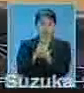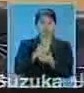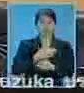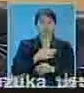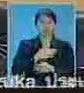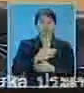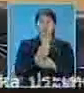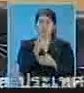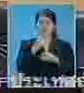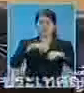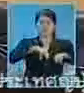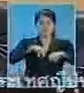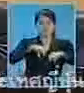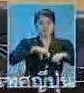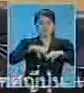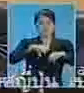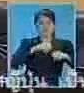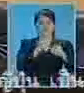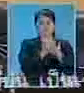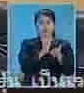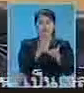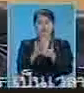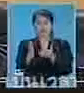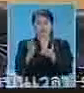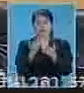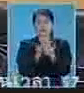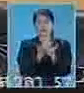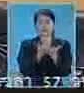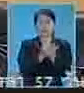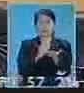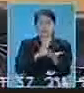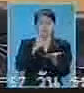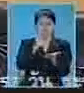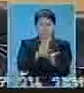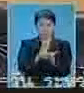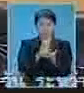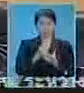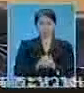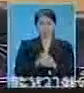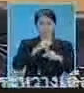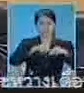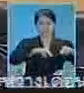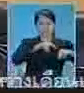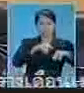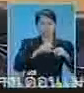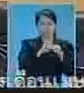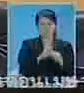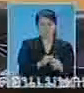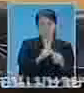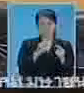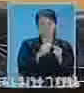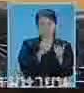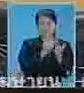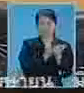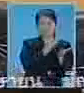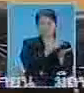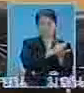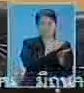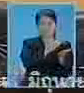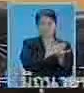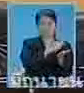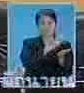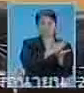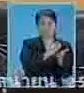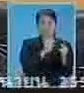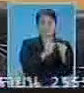จำเป็นต้องจัดสรรงบประมาณเพื่อที่จะมาดูแลเรื่องของการชดใช้คืนหนี้หรือการช